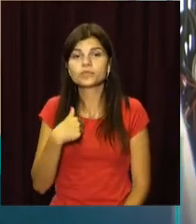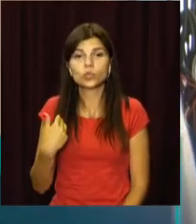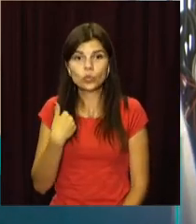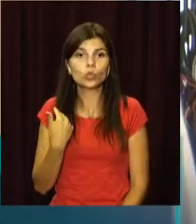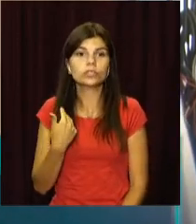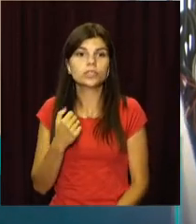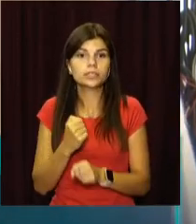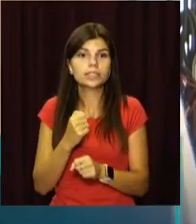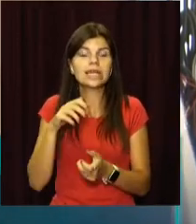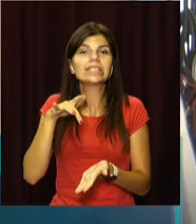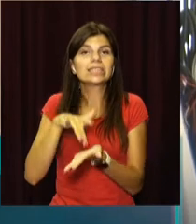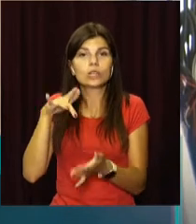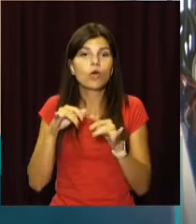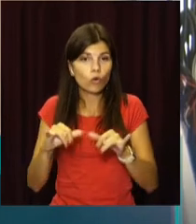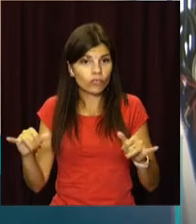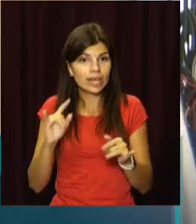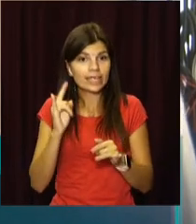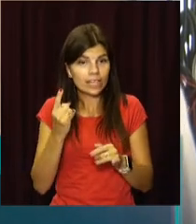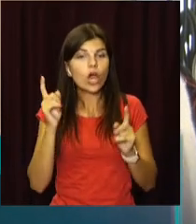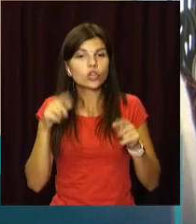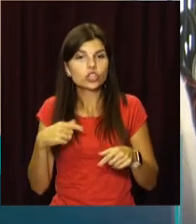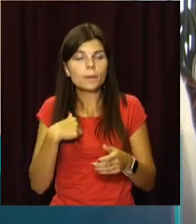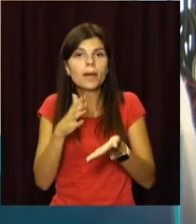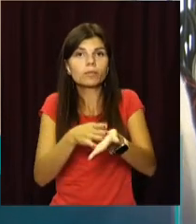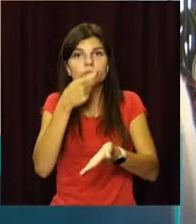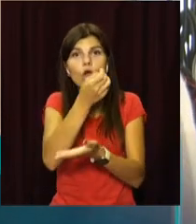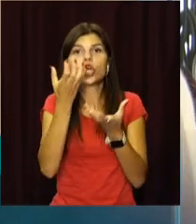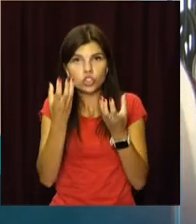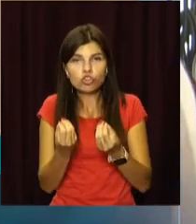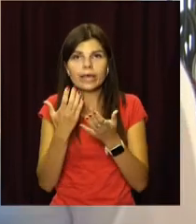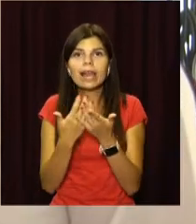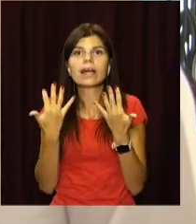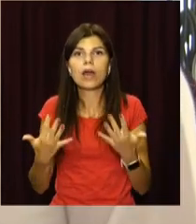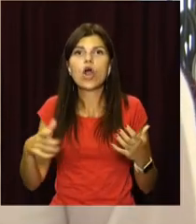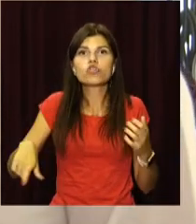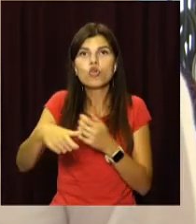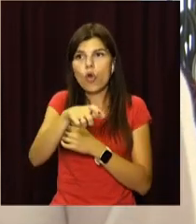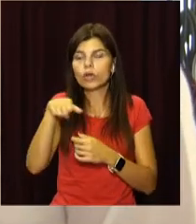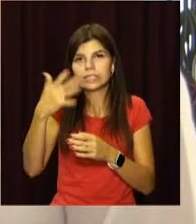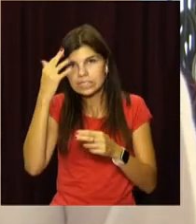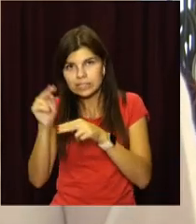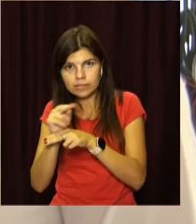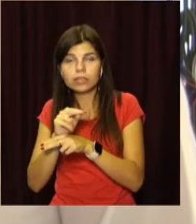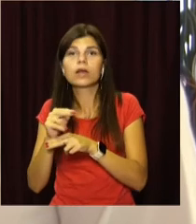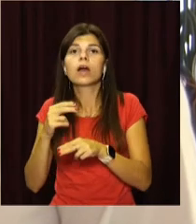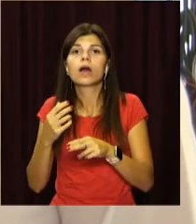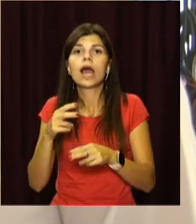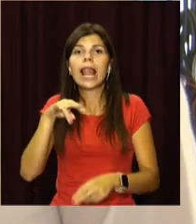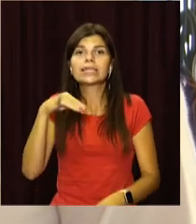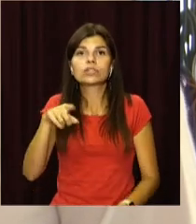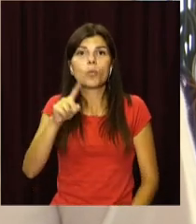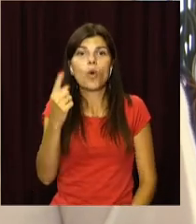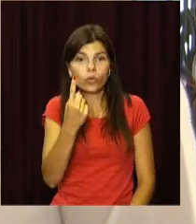створити центр розвитку дитини. Також ми подаємо декілька міських доріг та будівлю ліцею номер